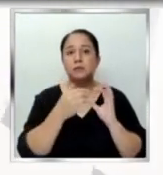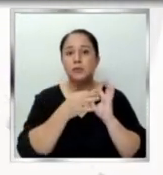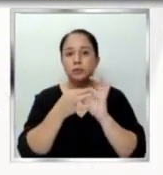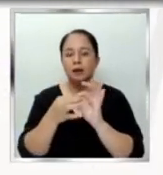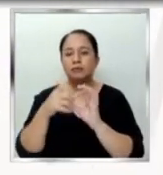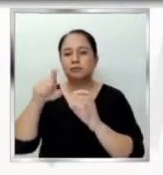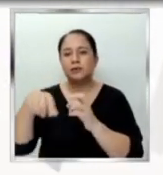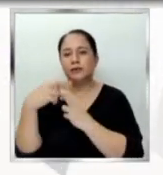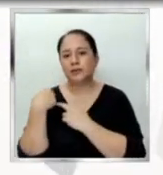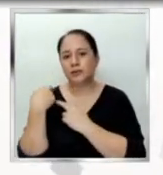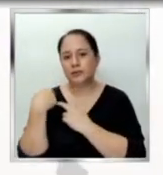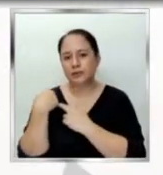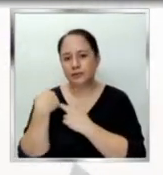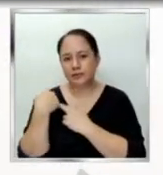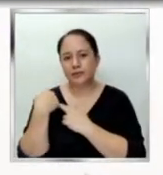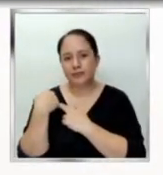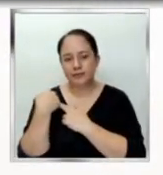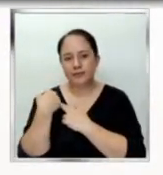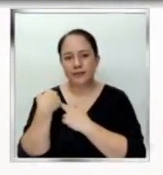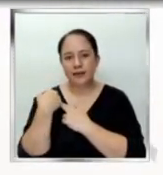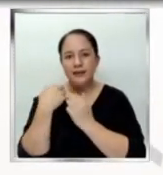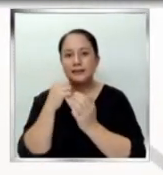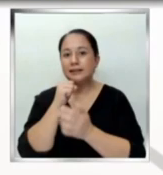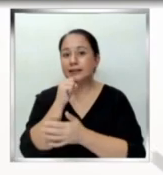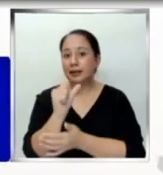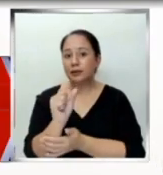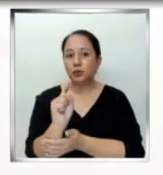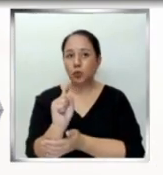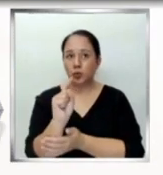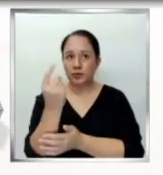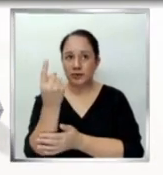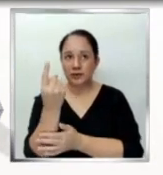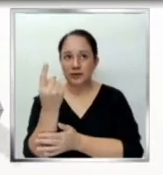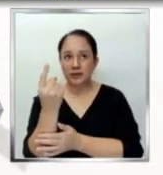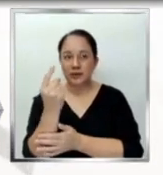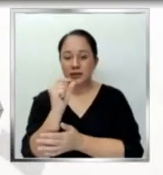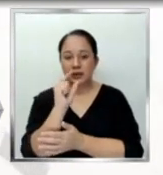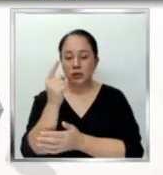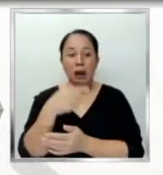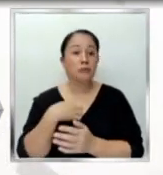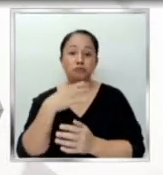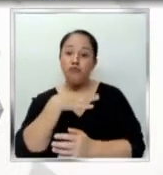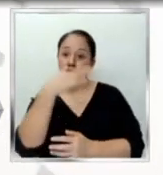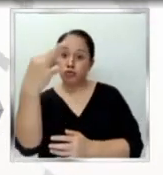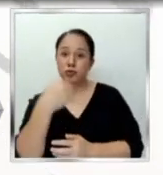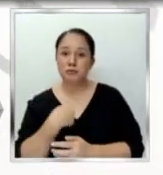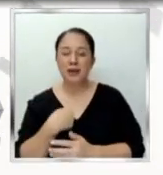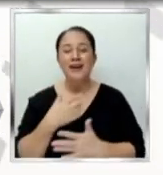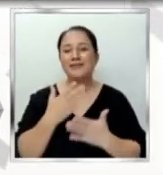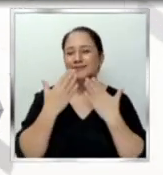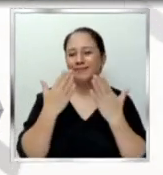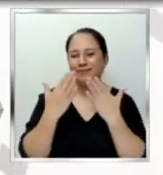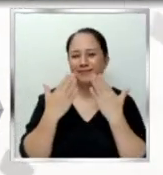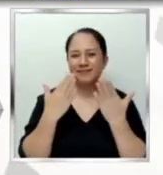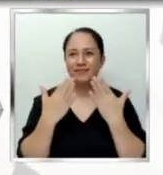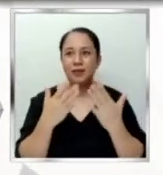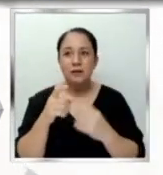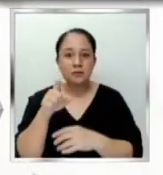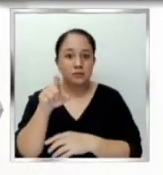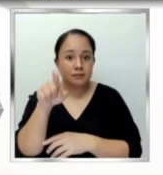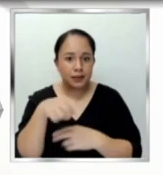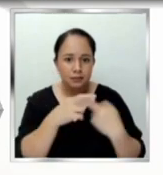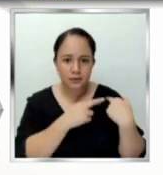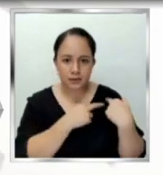responsibility, kaya hindi lang siya basta-basta na ay, napili ako. I'm really grateful. So, kailangan mo rin maging